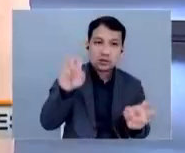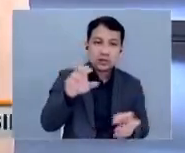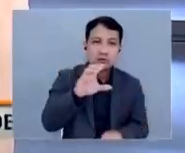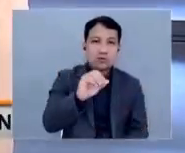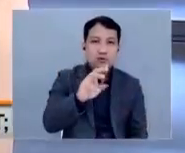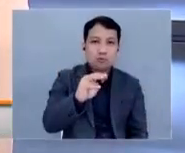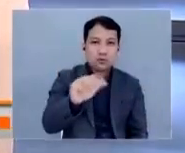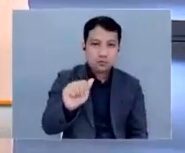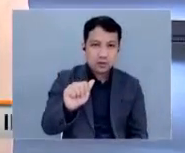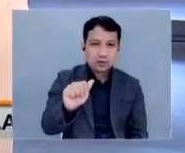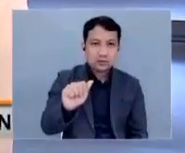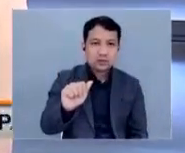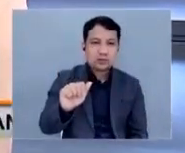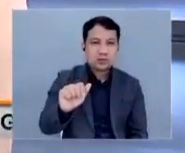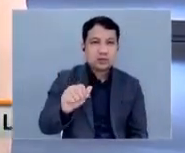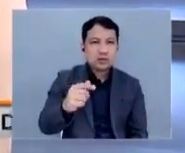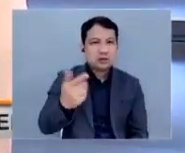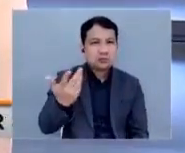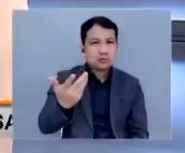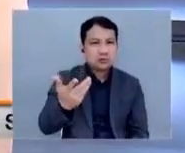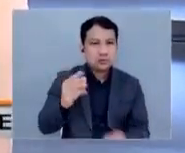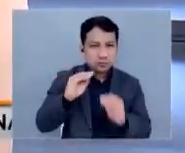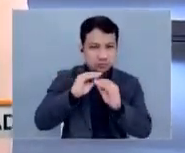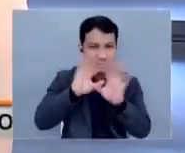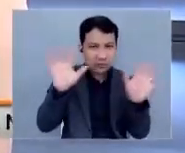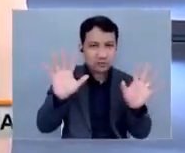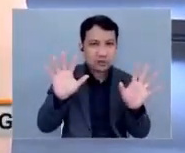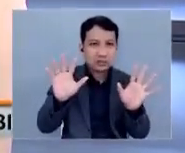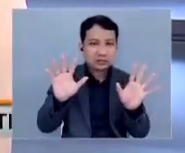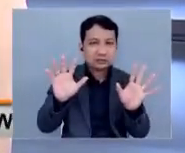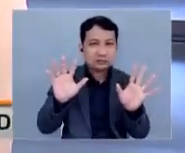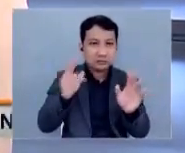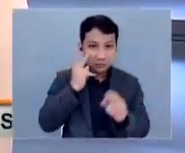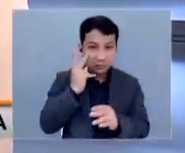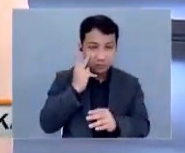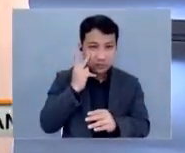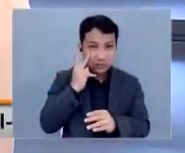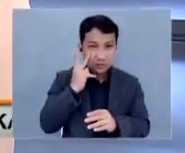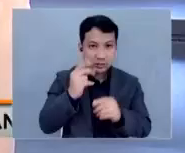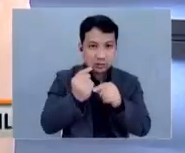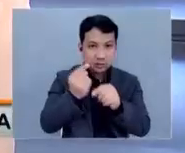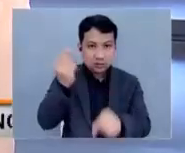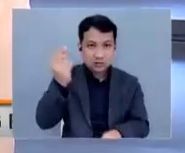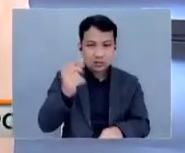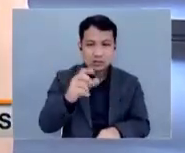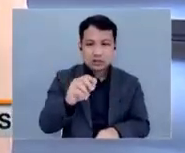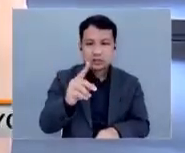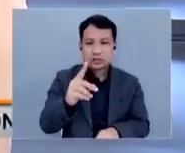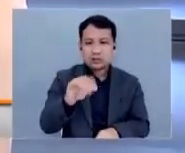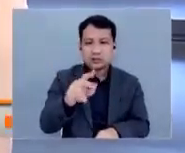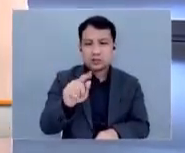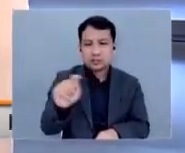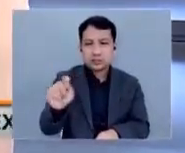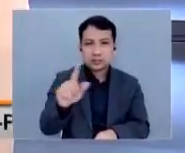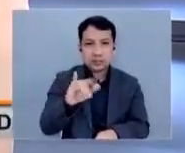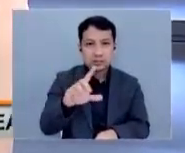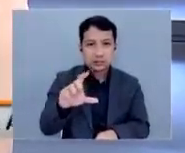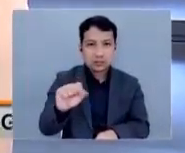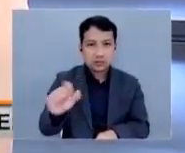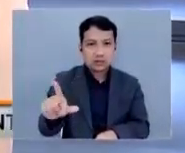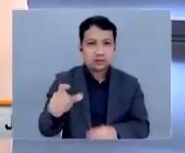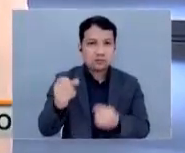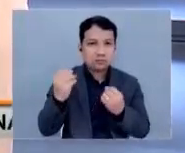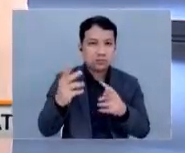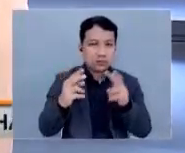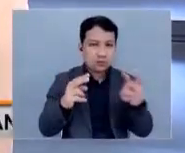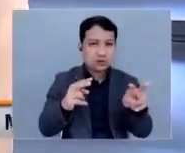coma. Pero yung pinakamaliwanag na bahagi ng kometa, iyong buntot o dust tail na minsan po ay milyon-milyong